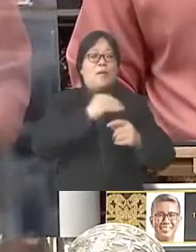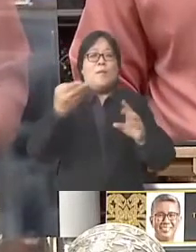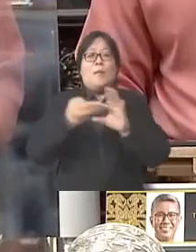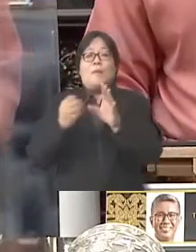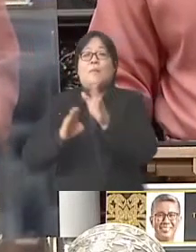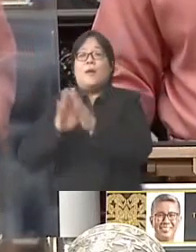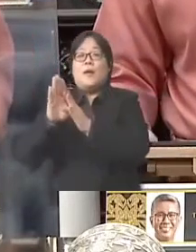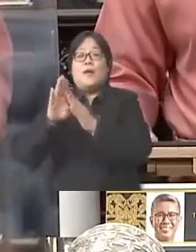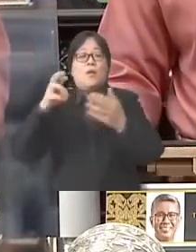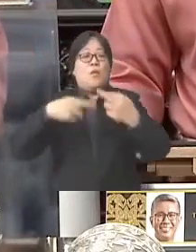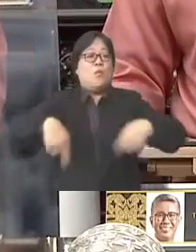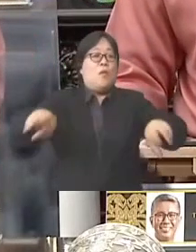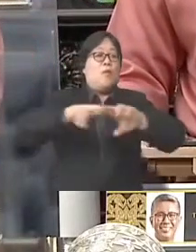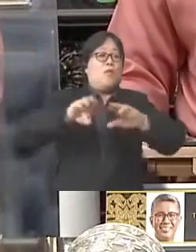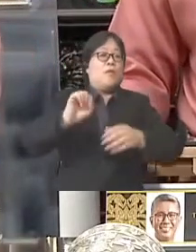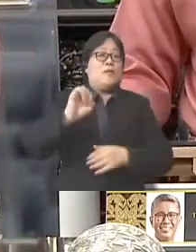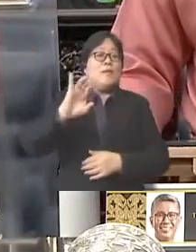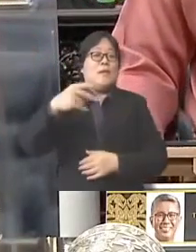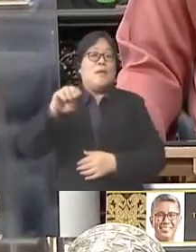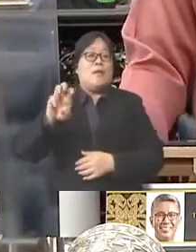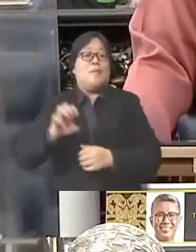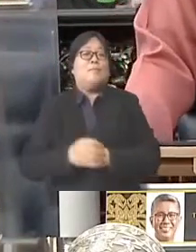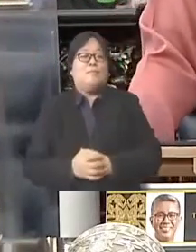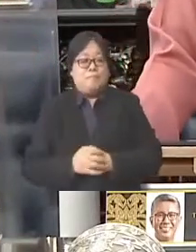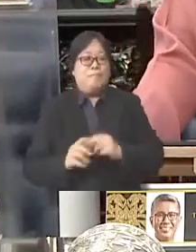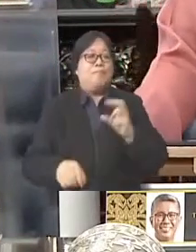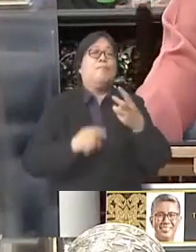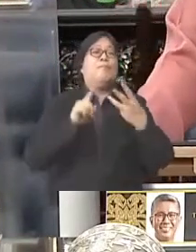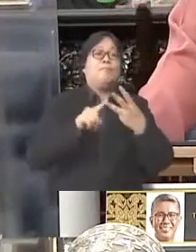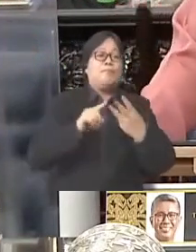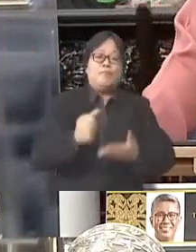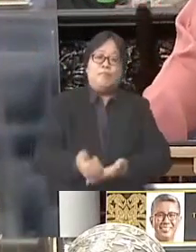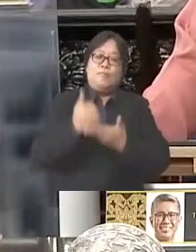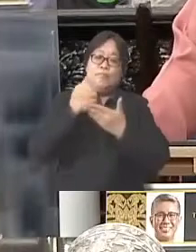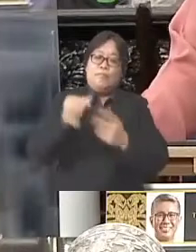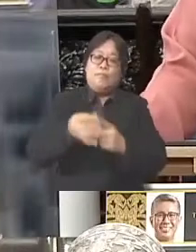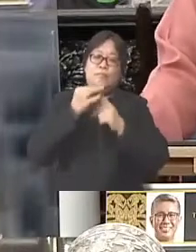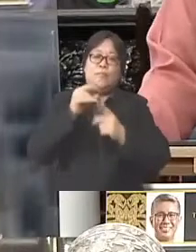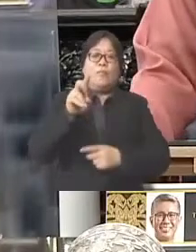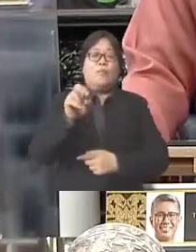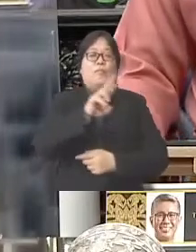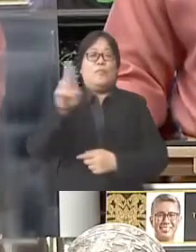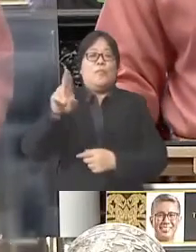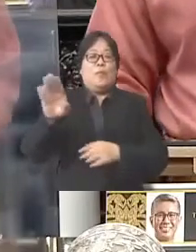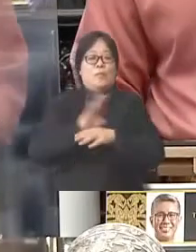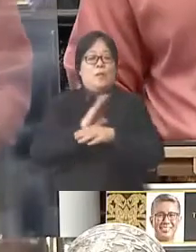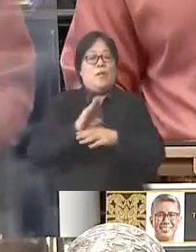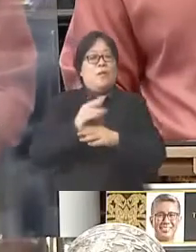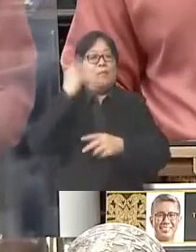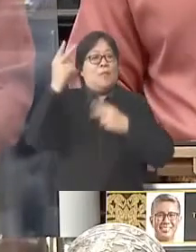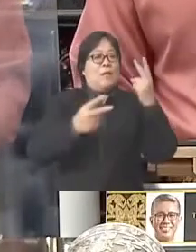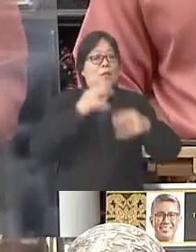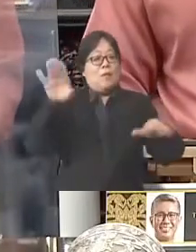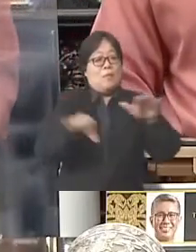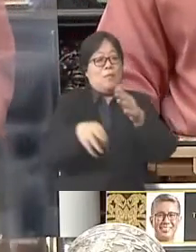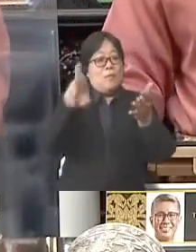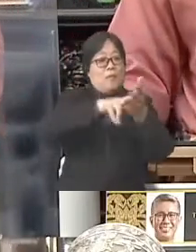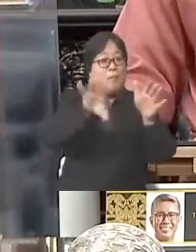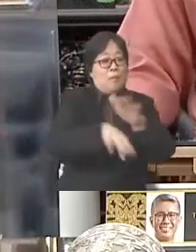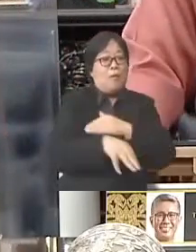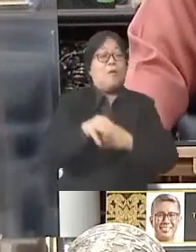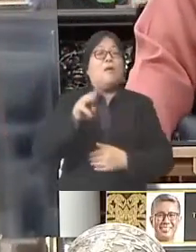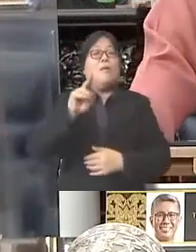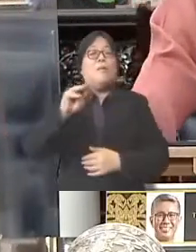Bank Pembangunan rehabilitation skin ke-3 bantuan khas kepada lebih 20 ribu pengungsi peluncurannya berdaftar di bawah Kementerian